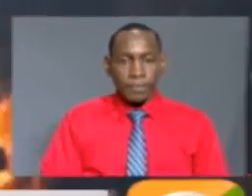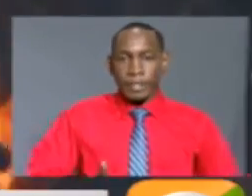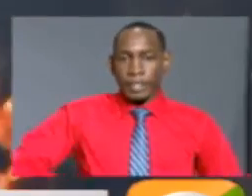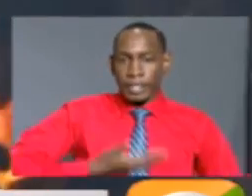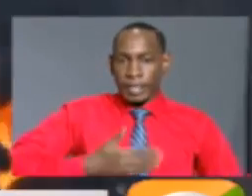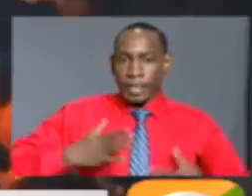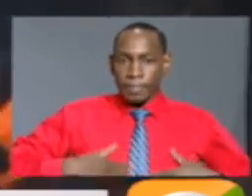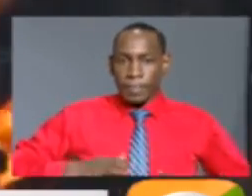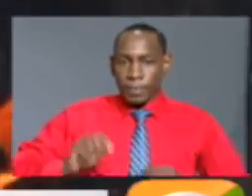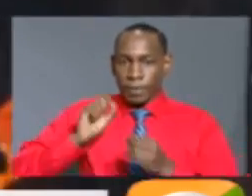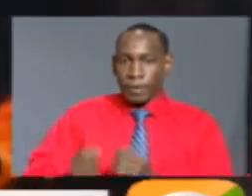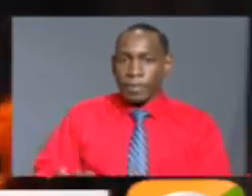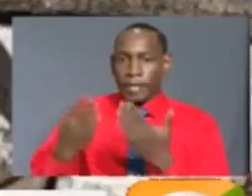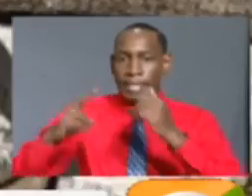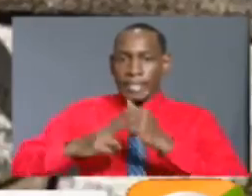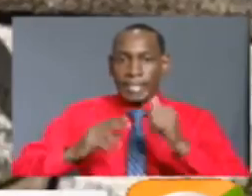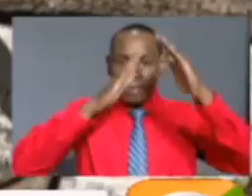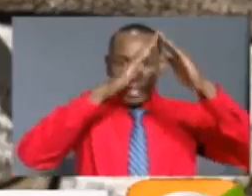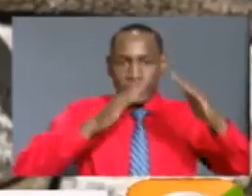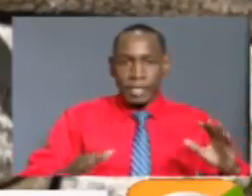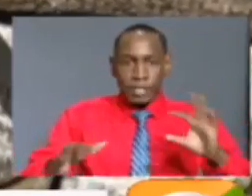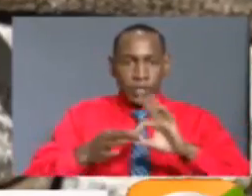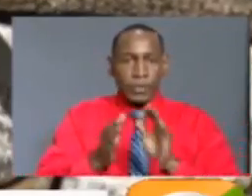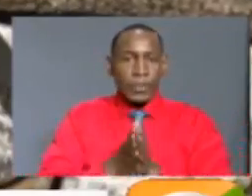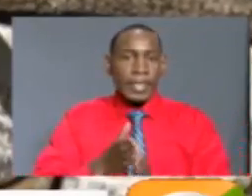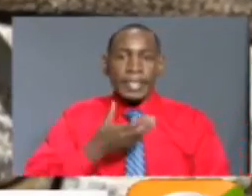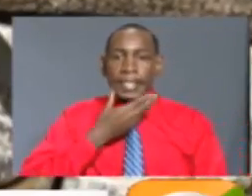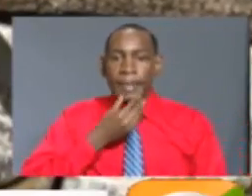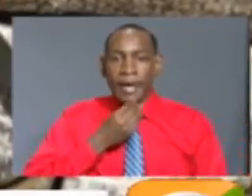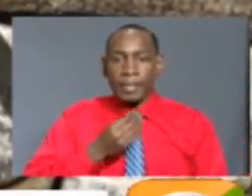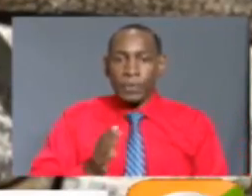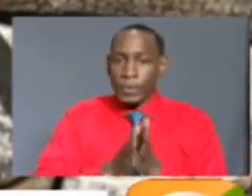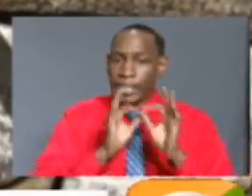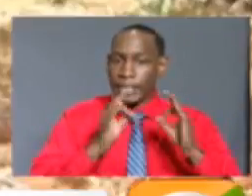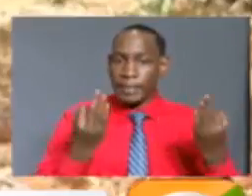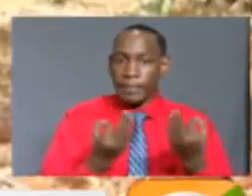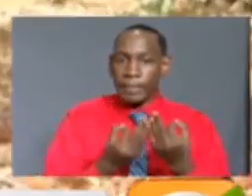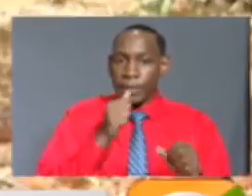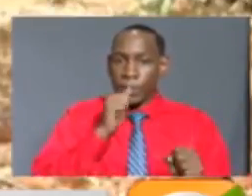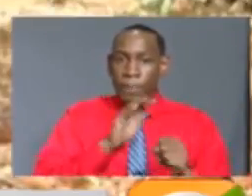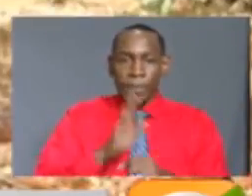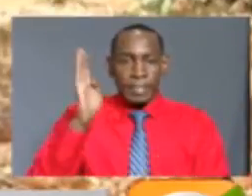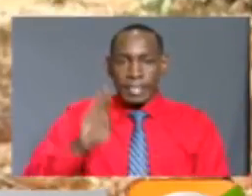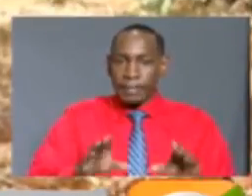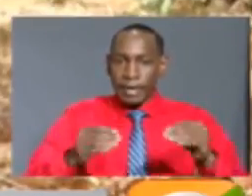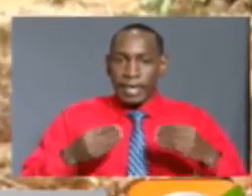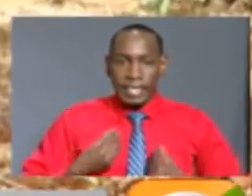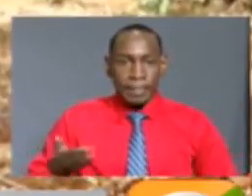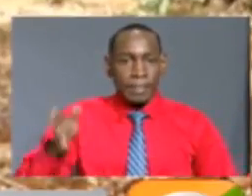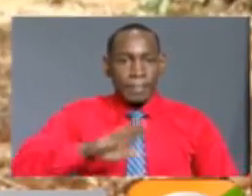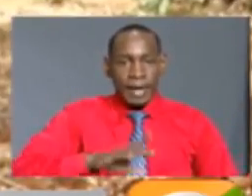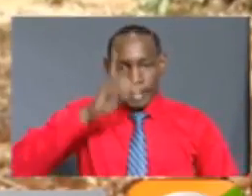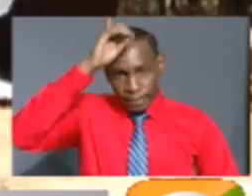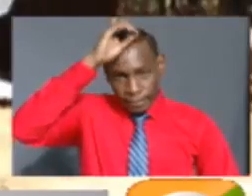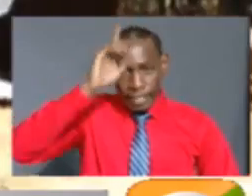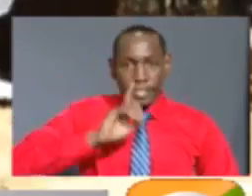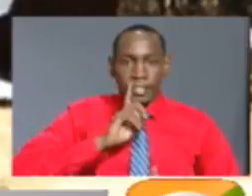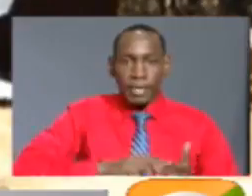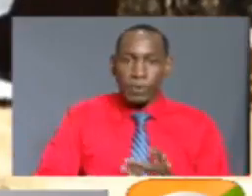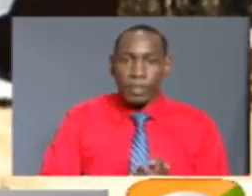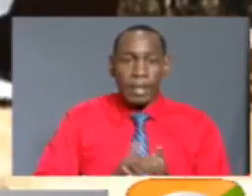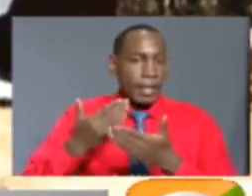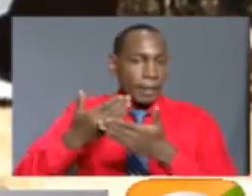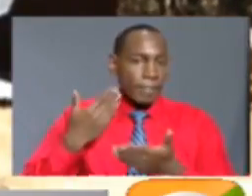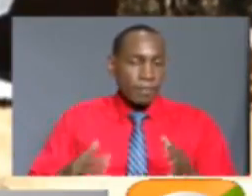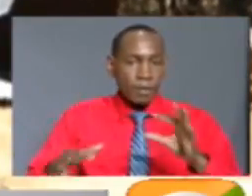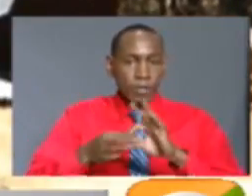villagers burnt down seven houses associated with the man and his family and vowed never to allow him back into the village, claiming he was